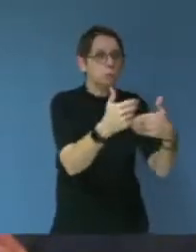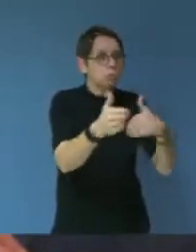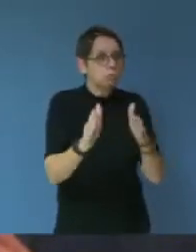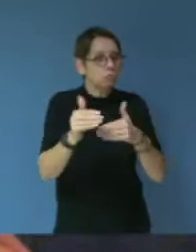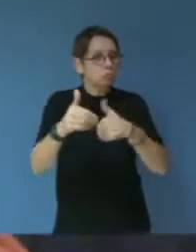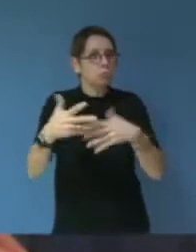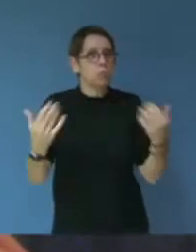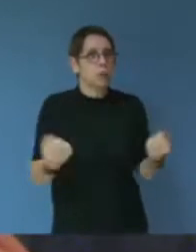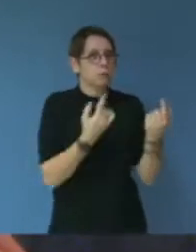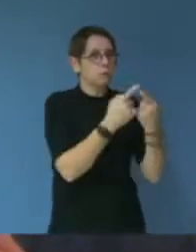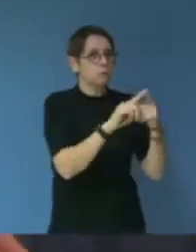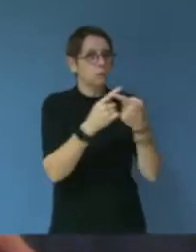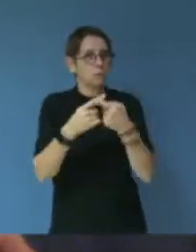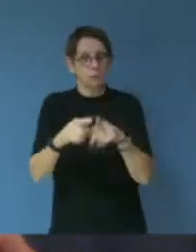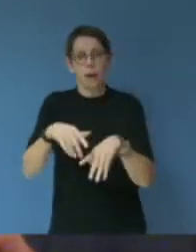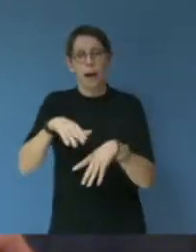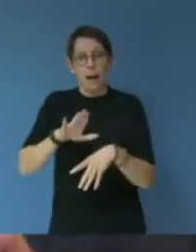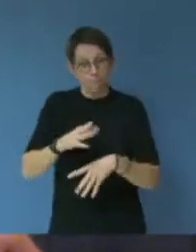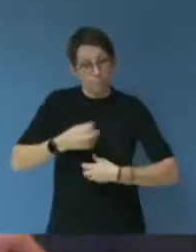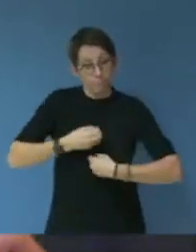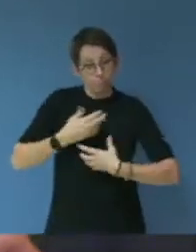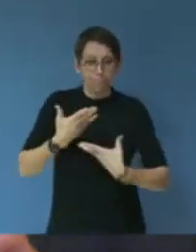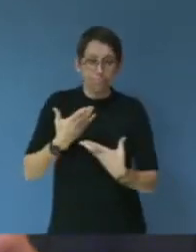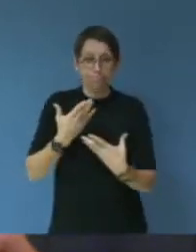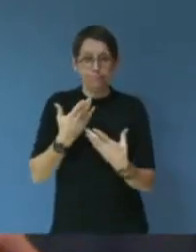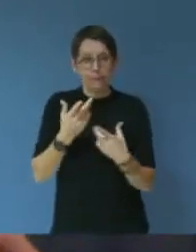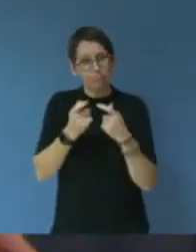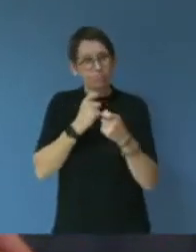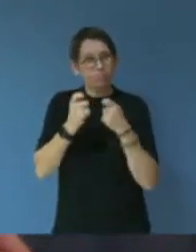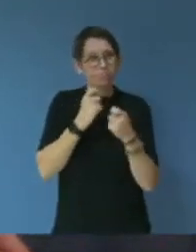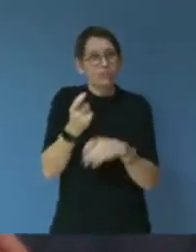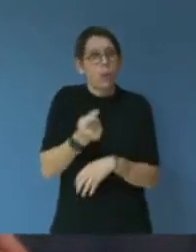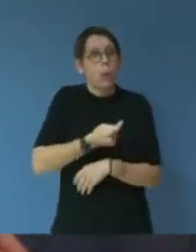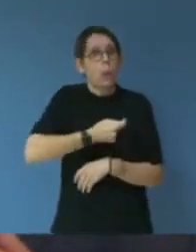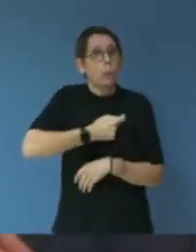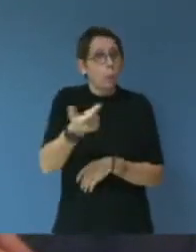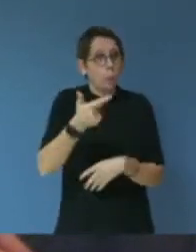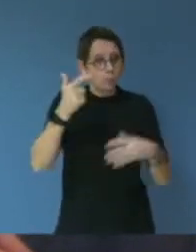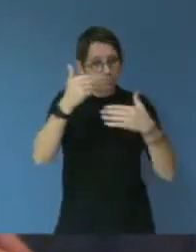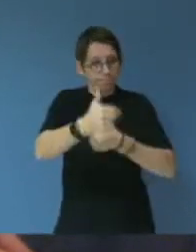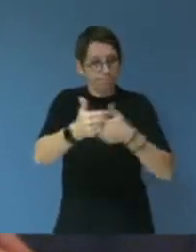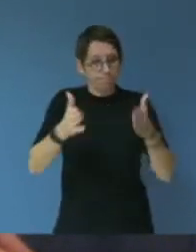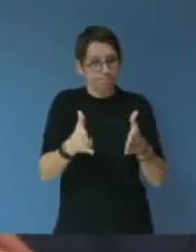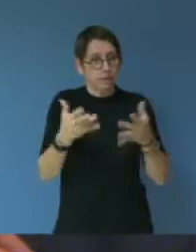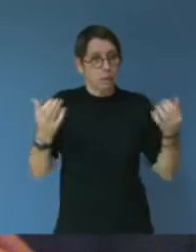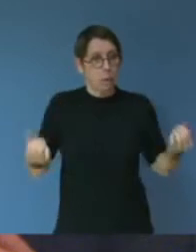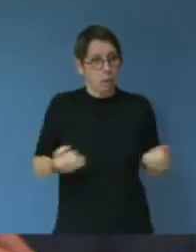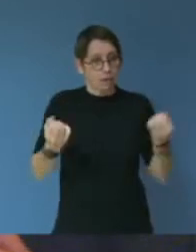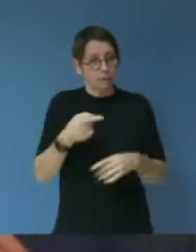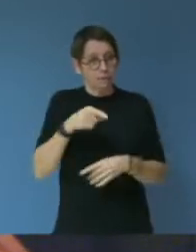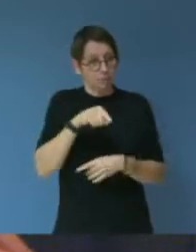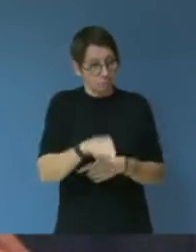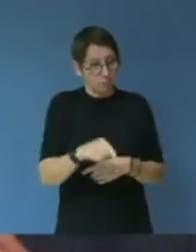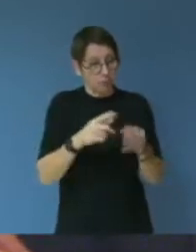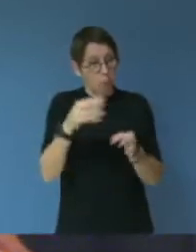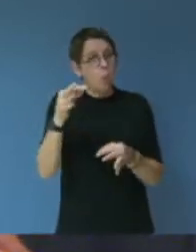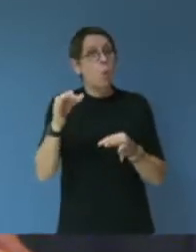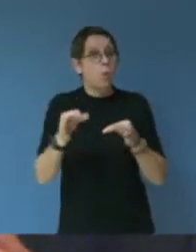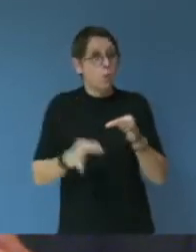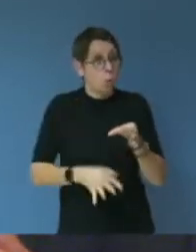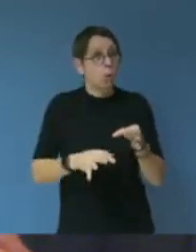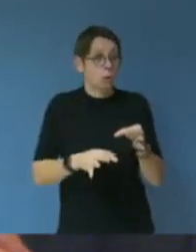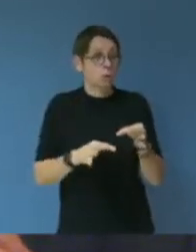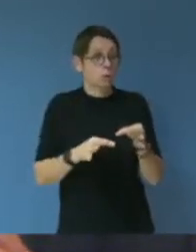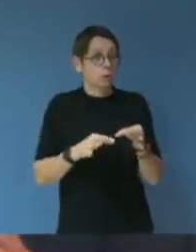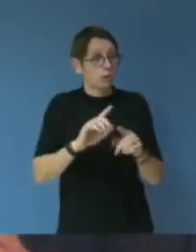peu d'un autre secteur d'activité qui est fortement touché, si ce n'est le plus touché, avec aussi bien sûr les